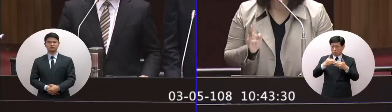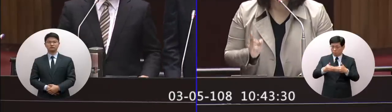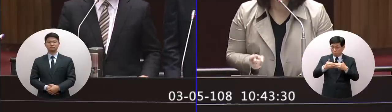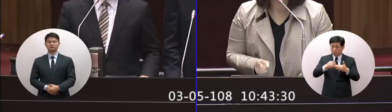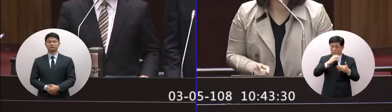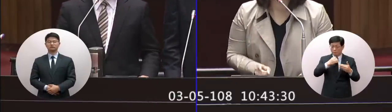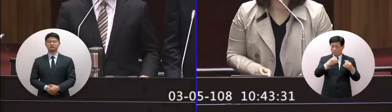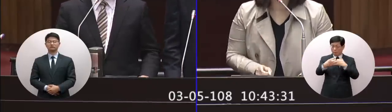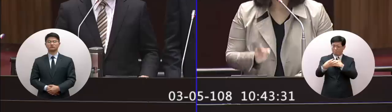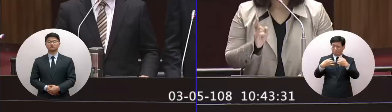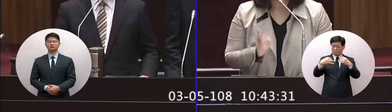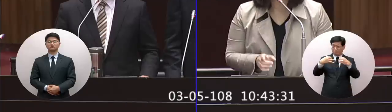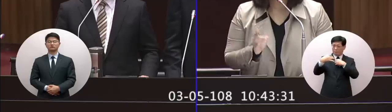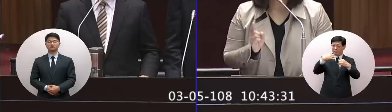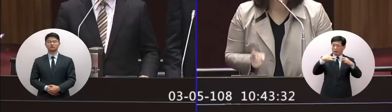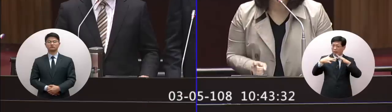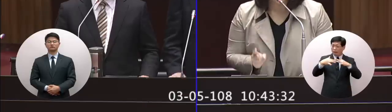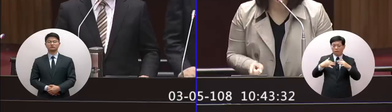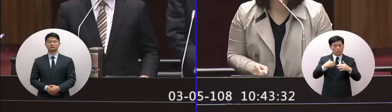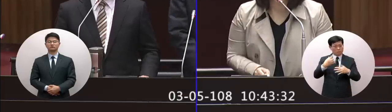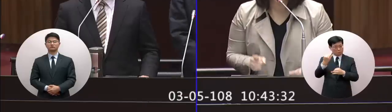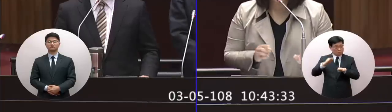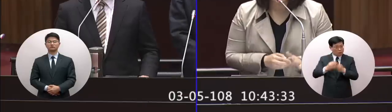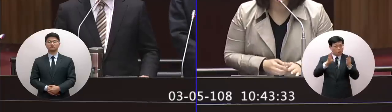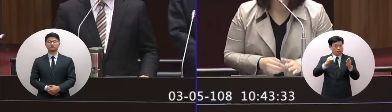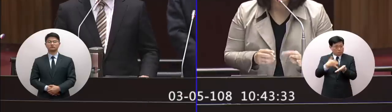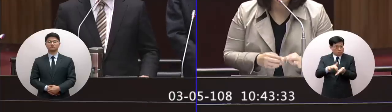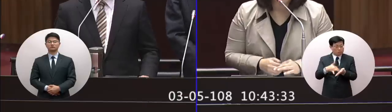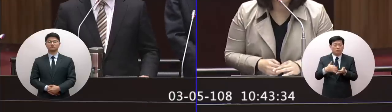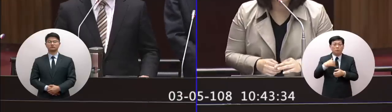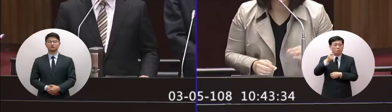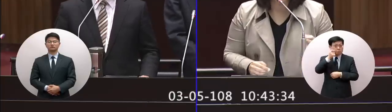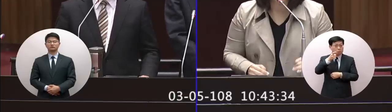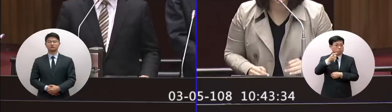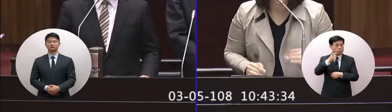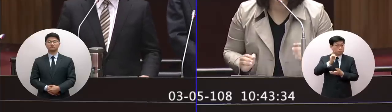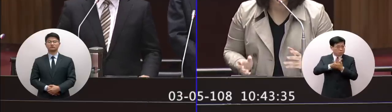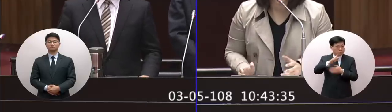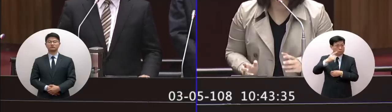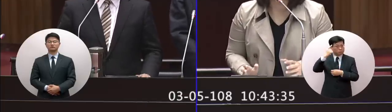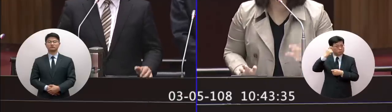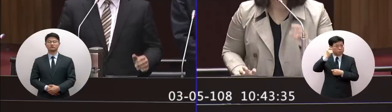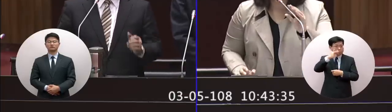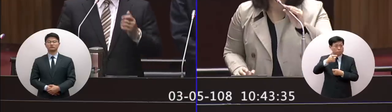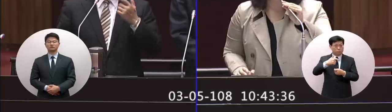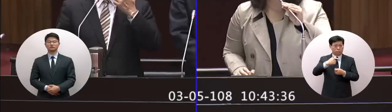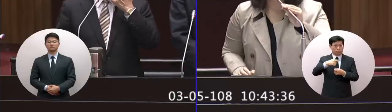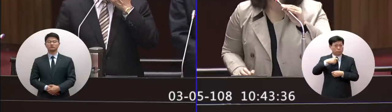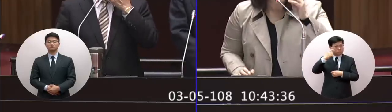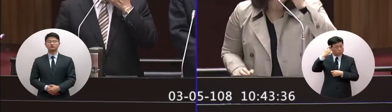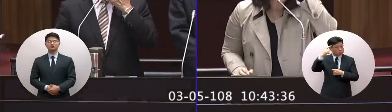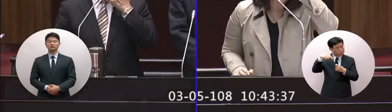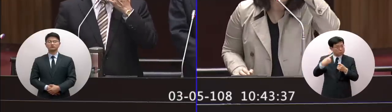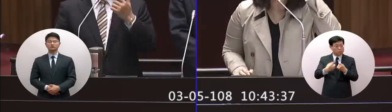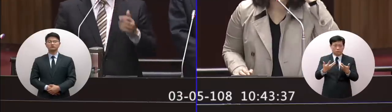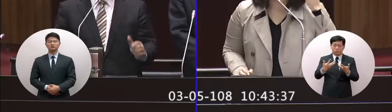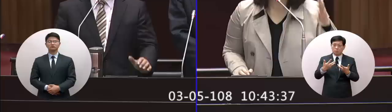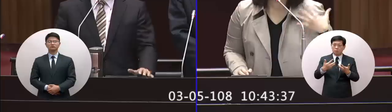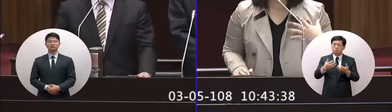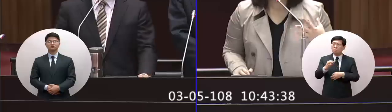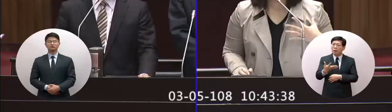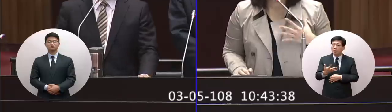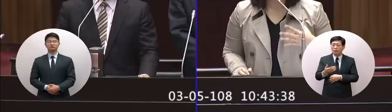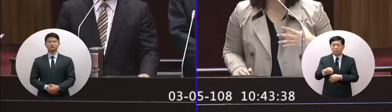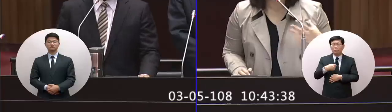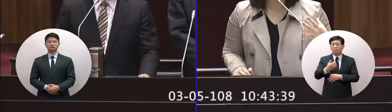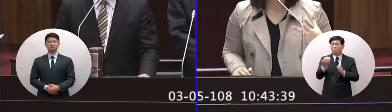犯台，什么时候会开打？我们这边有没有评估？譬如说，下个月、下半年、明年还是后年？为什么？因为呢？